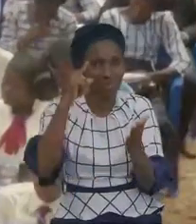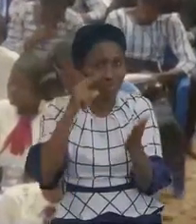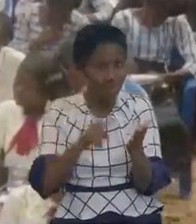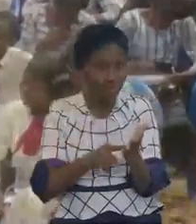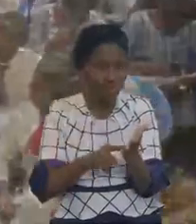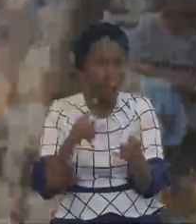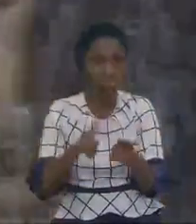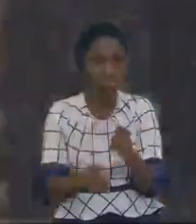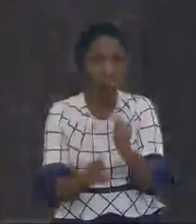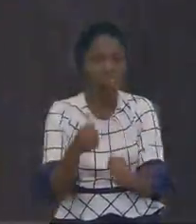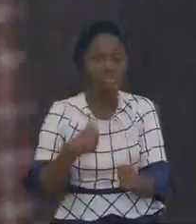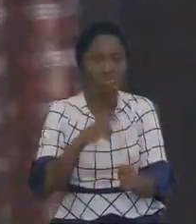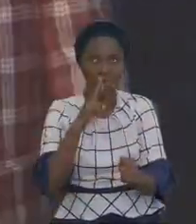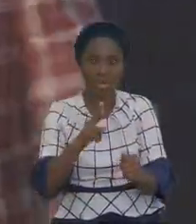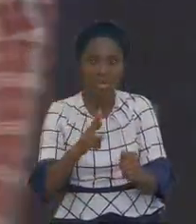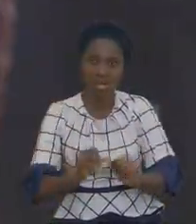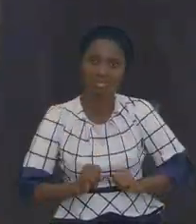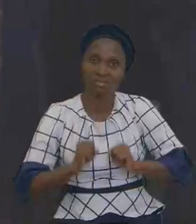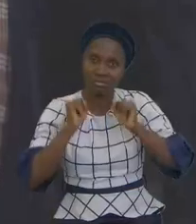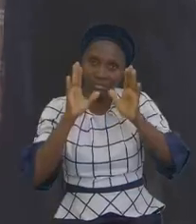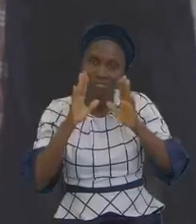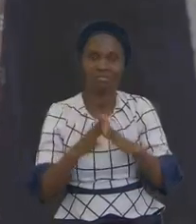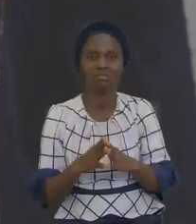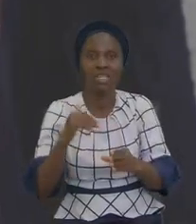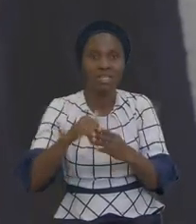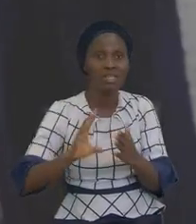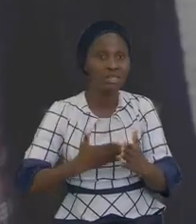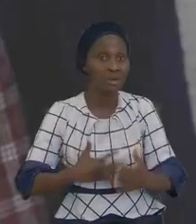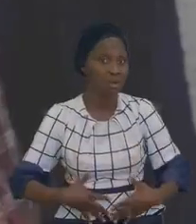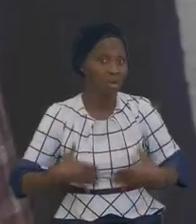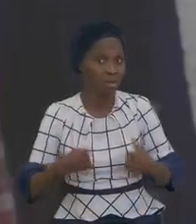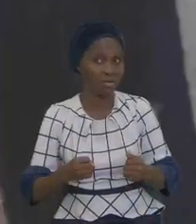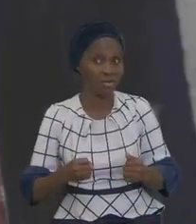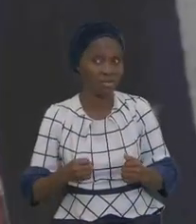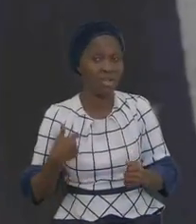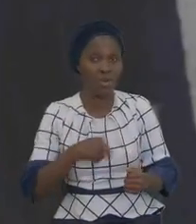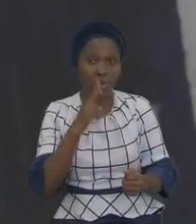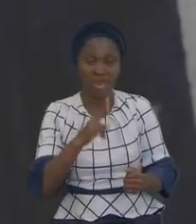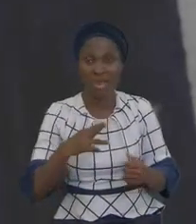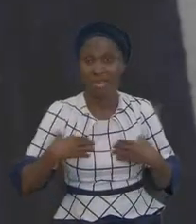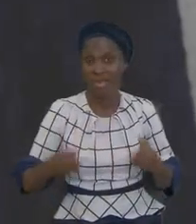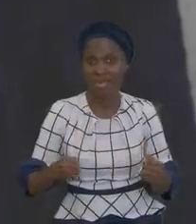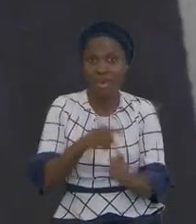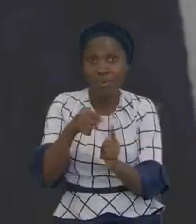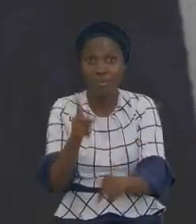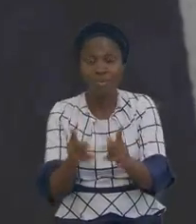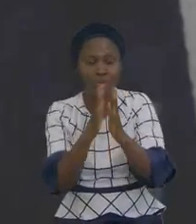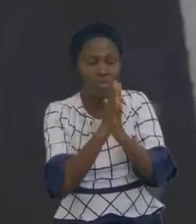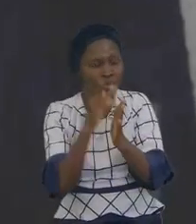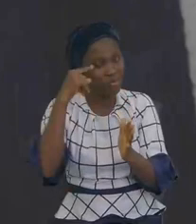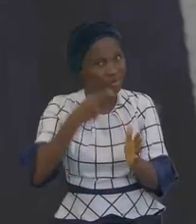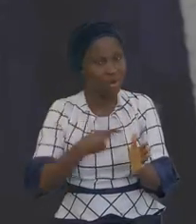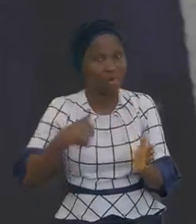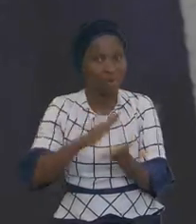Dans nos vies, nous sommes guéris quand on a prié pour nous, mais il n'y a pas